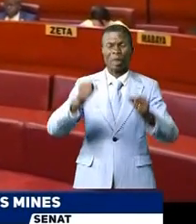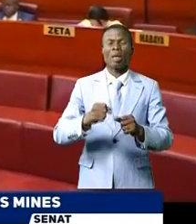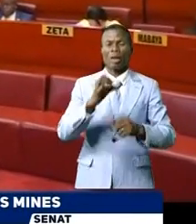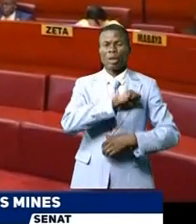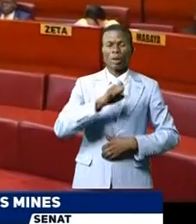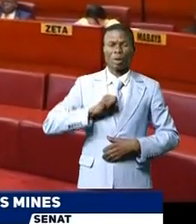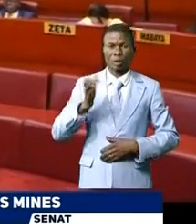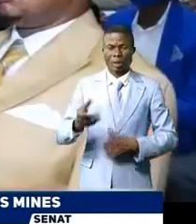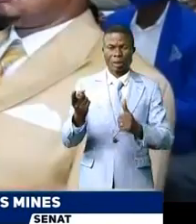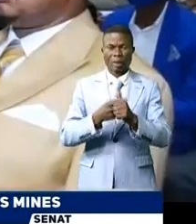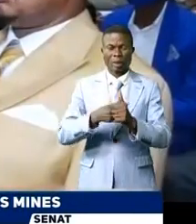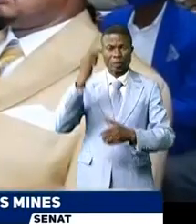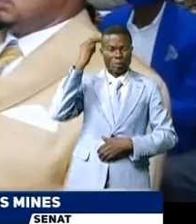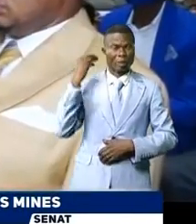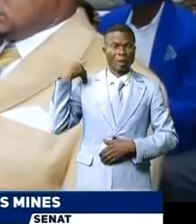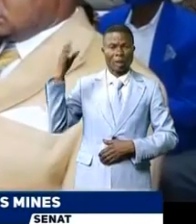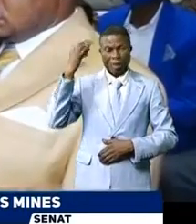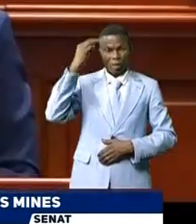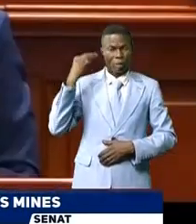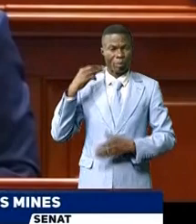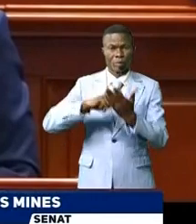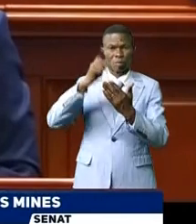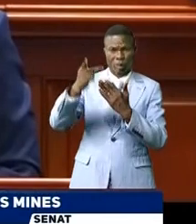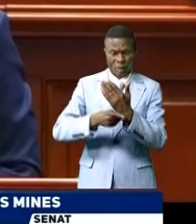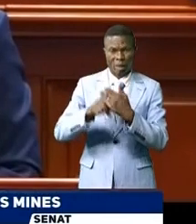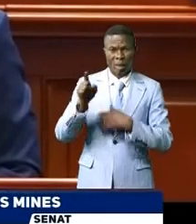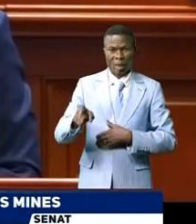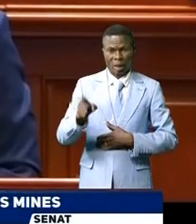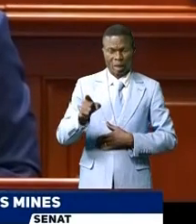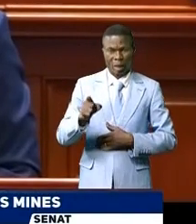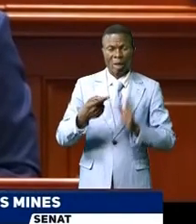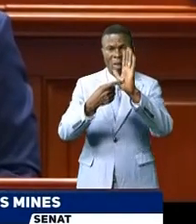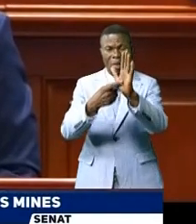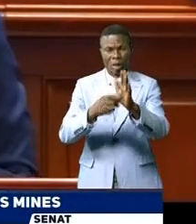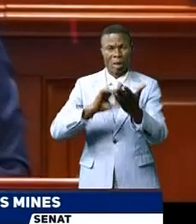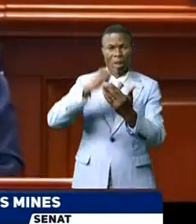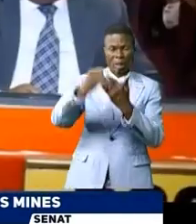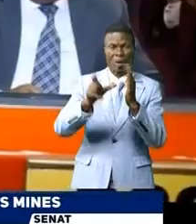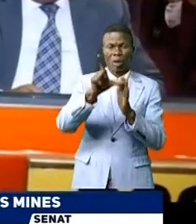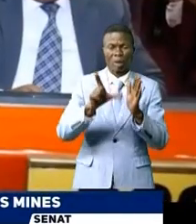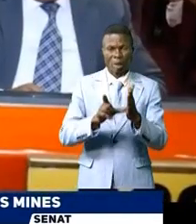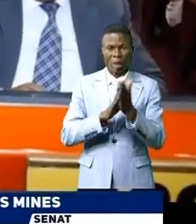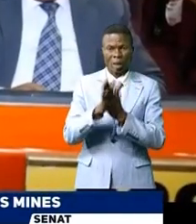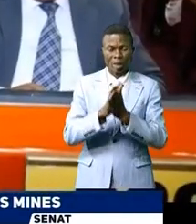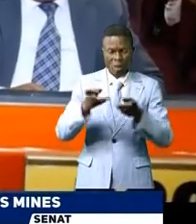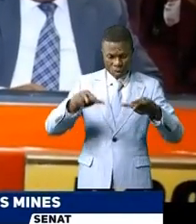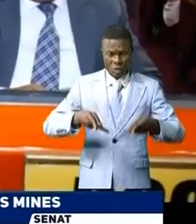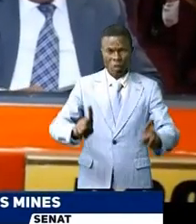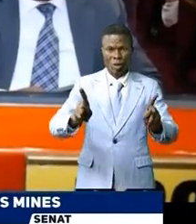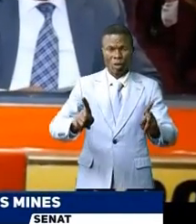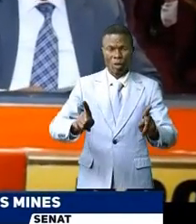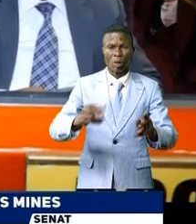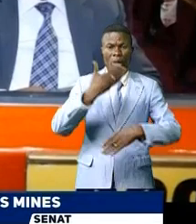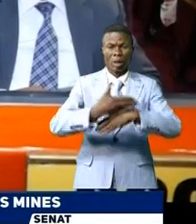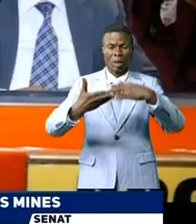Parlement. C'est d'abord le ministre d'État, ministre du Plan Christian Mwando, qui a présenté le projet de loi portant autorisation de la